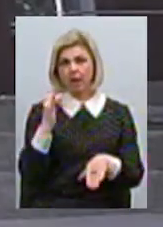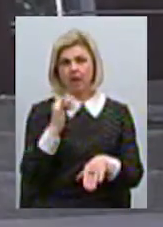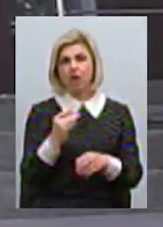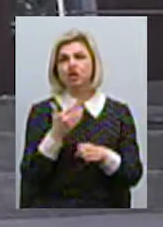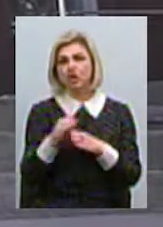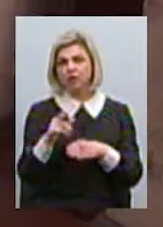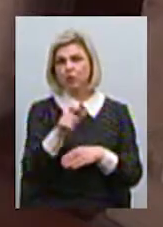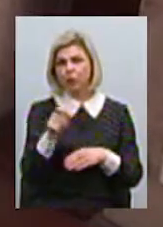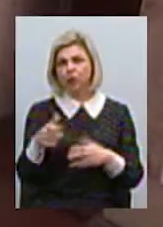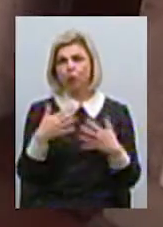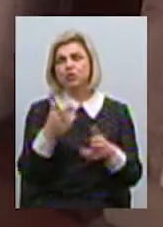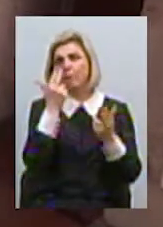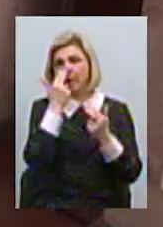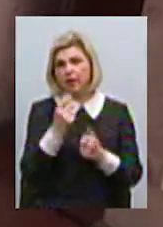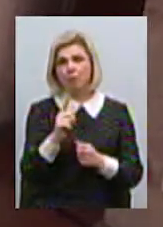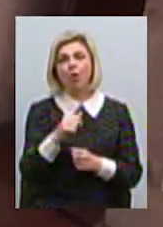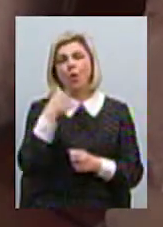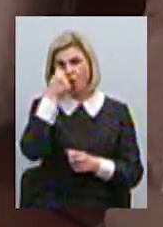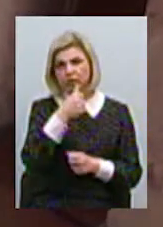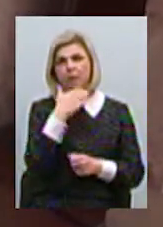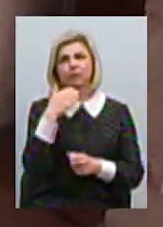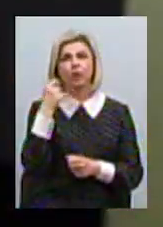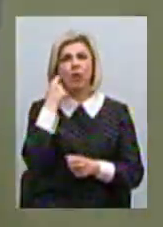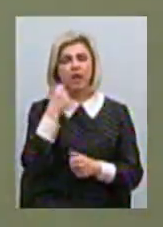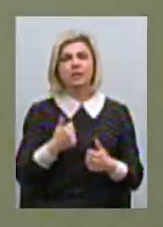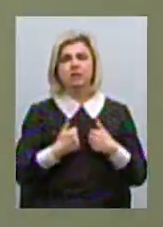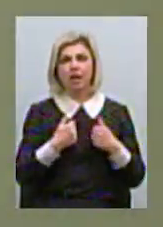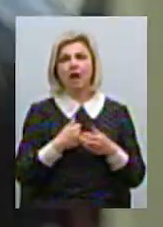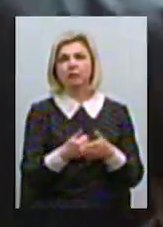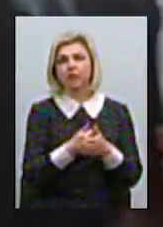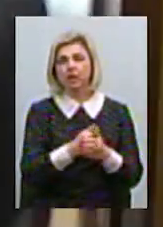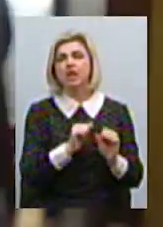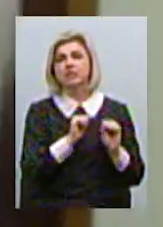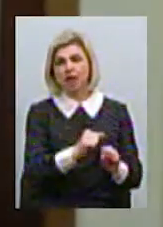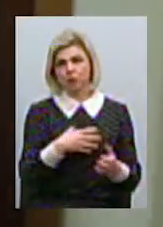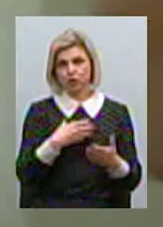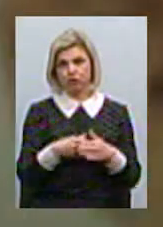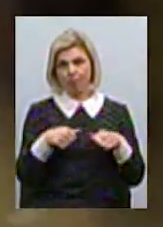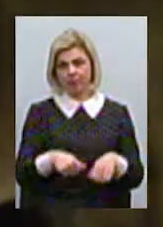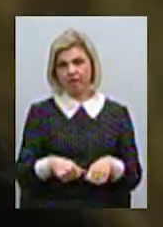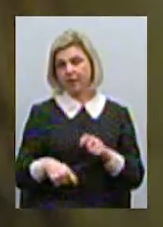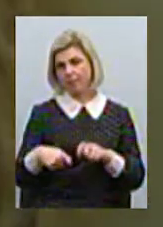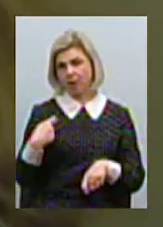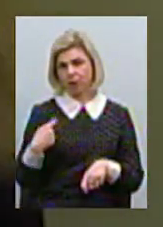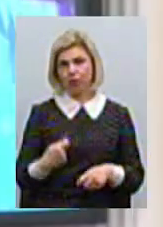вже змирилися, бо роками намагалися добитися від держави захисту своїх прав. Марно.